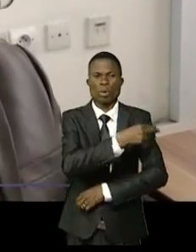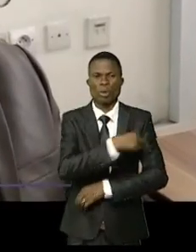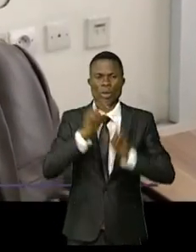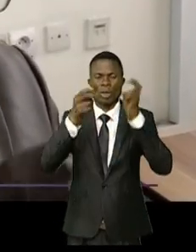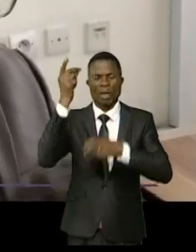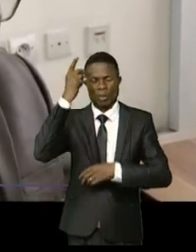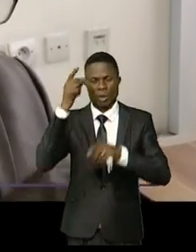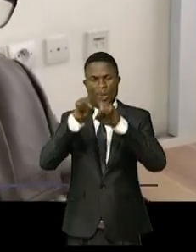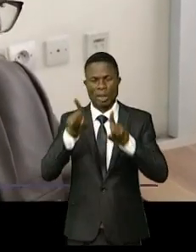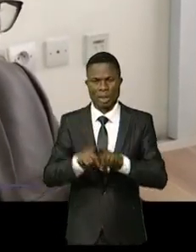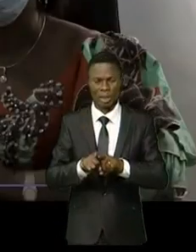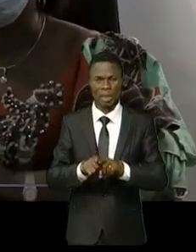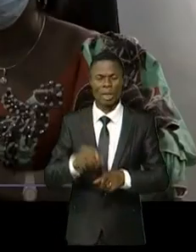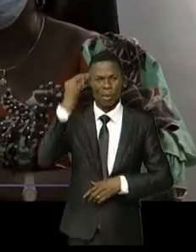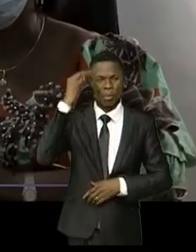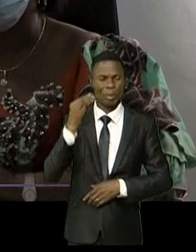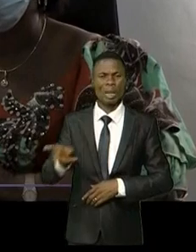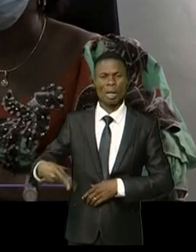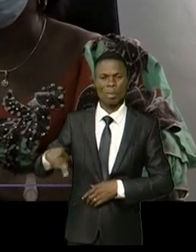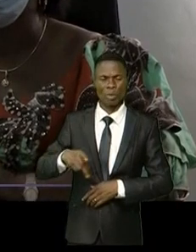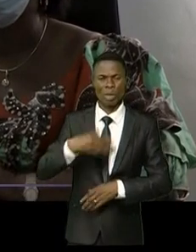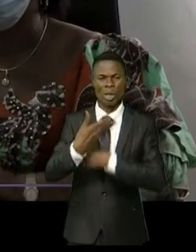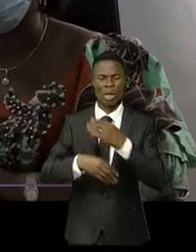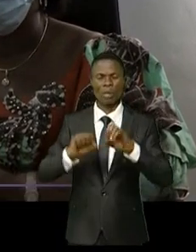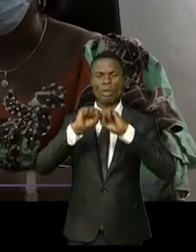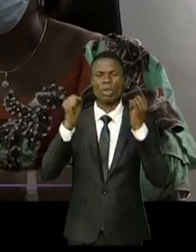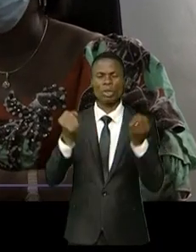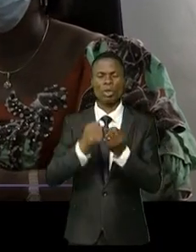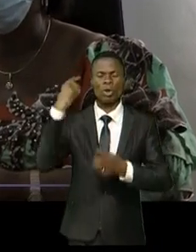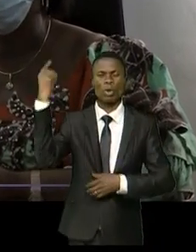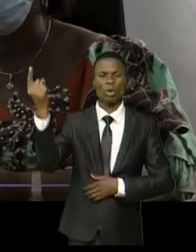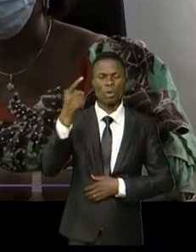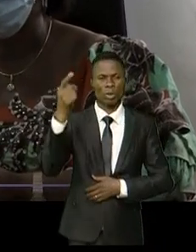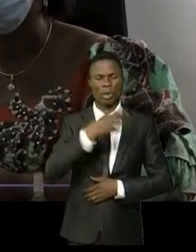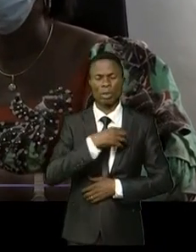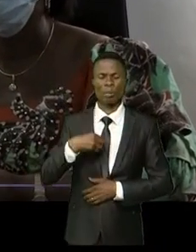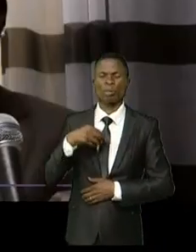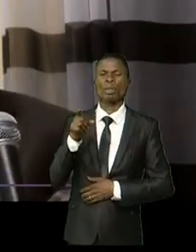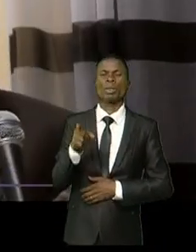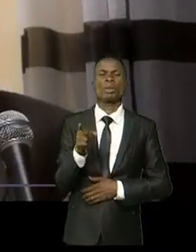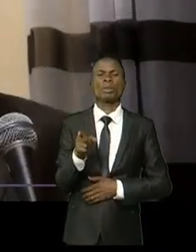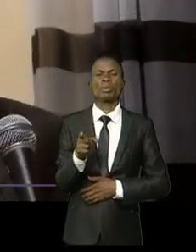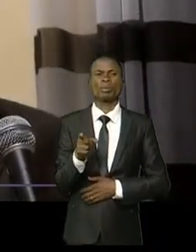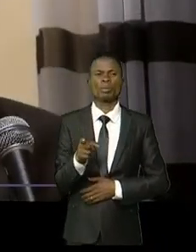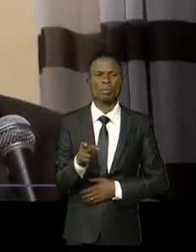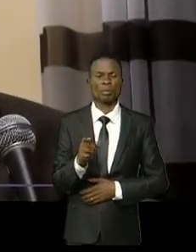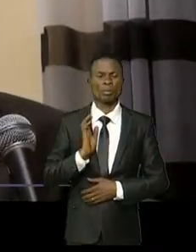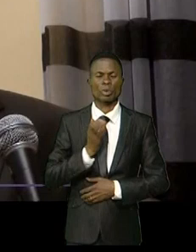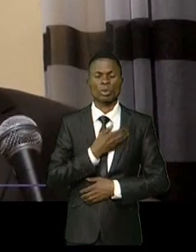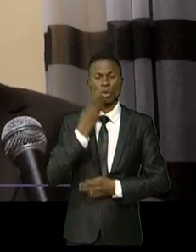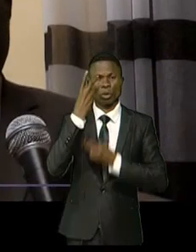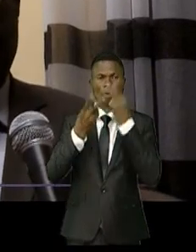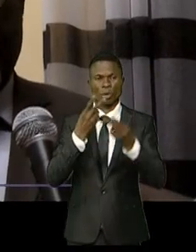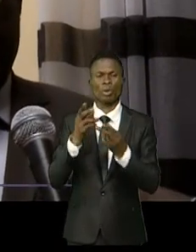Julien Kouississi, et la ministre provinciale des Affaires sociales et Actions humanitaires, Bernadette Mpanzoubourou. Notre visite